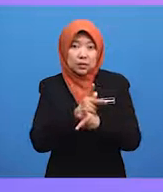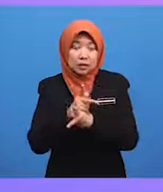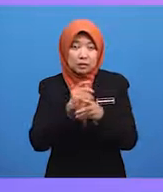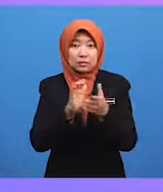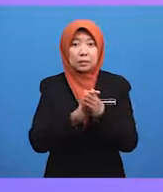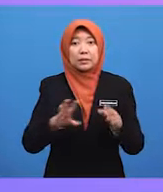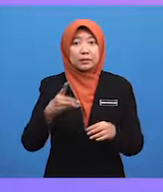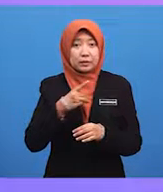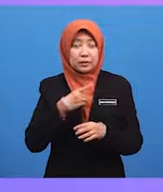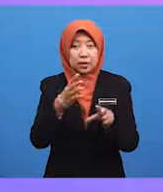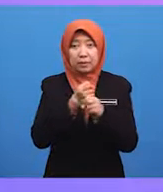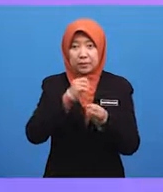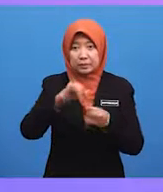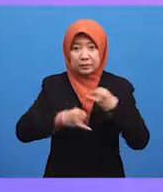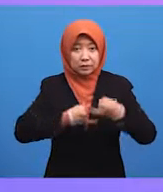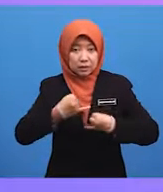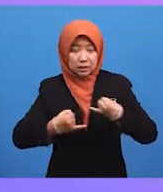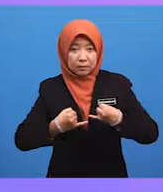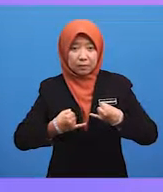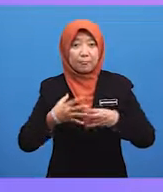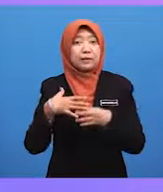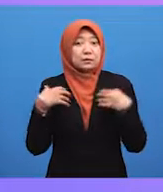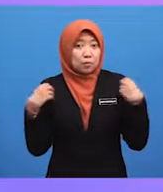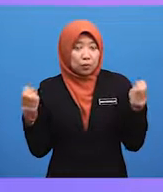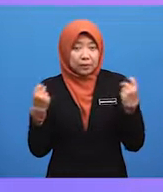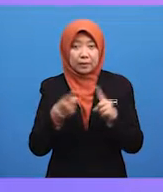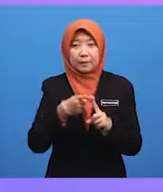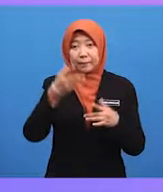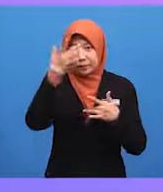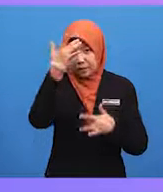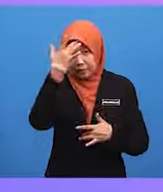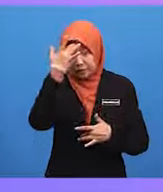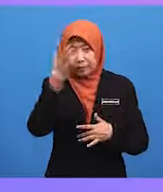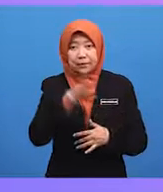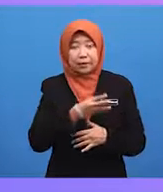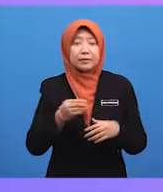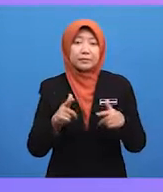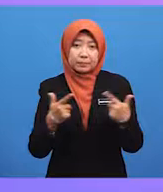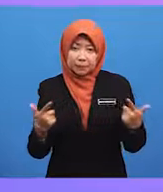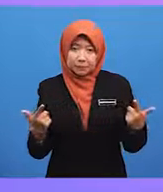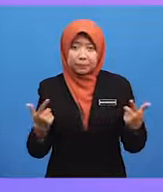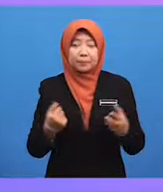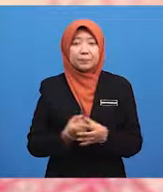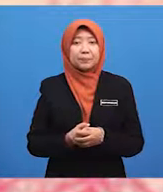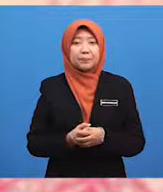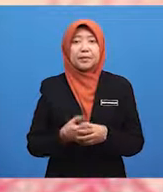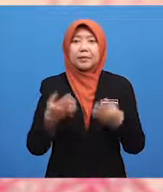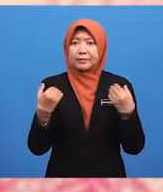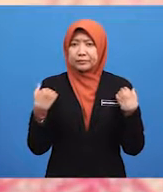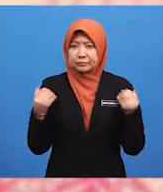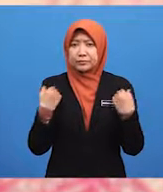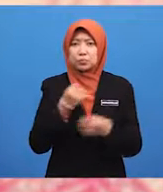keselamatan diri, mendapat kejayaan, kesembuhan daripada penyakit dan sebagainya. Ada